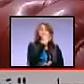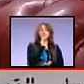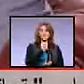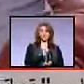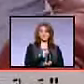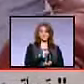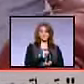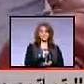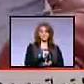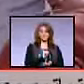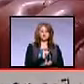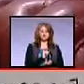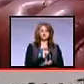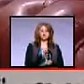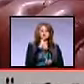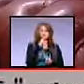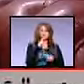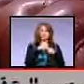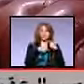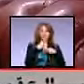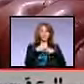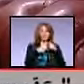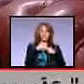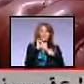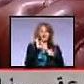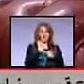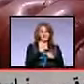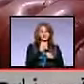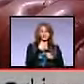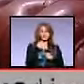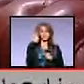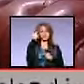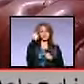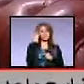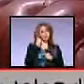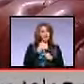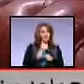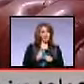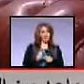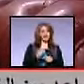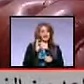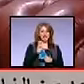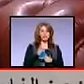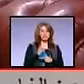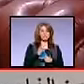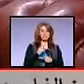إبراهيم الموجي. فهم كانوا فاكرينه طفل بقى هادي وعاقل، تعرف، وطفل كده عاقل.